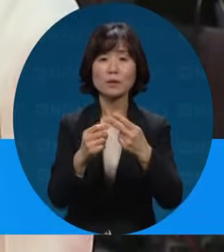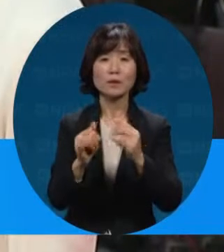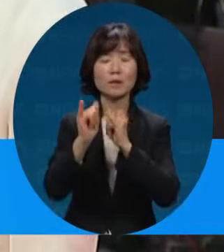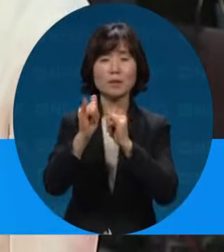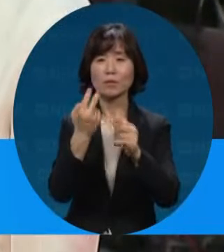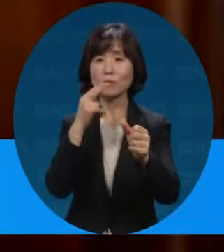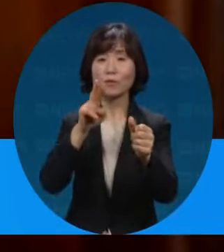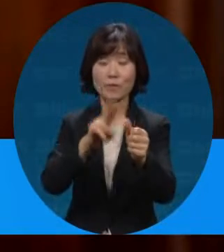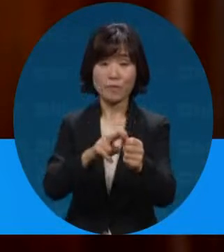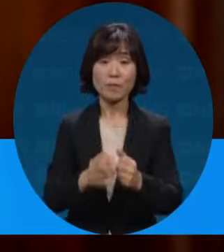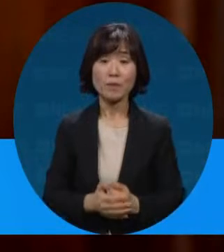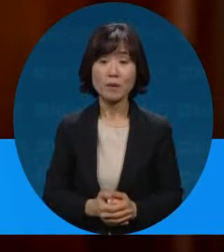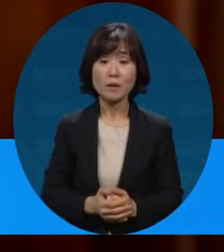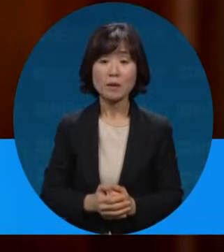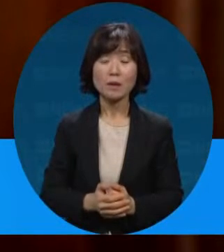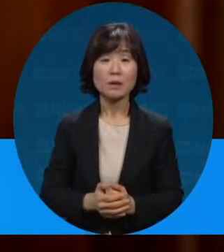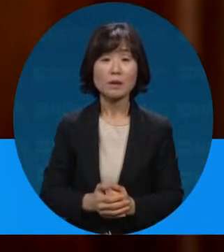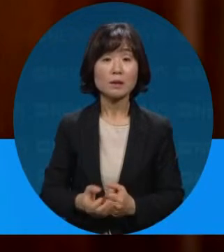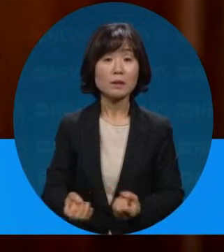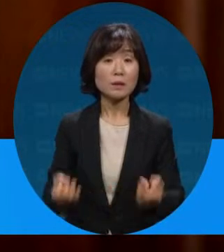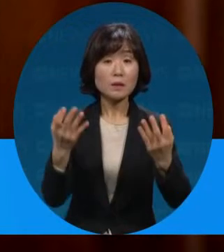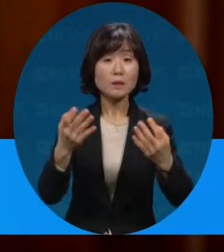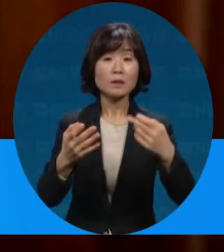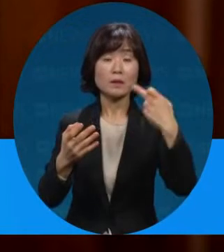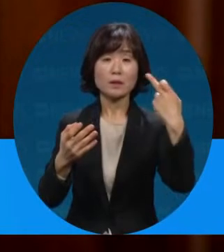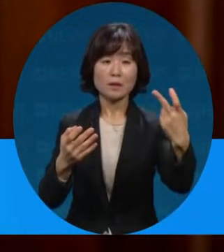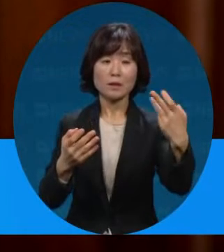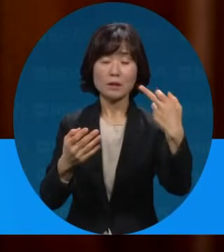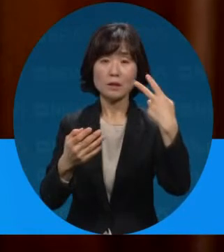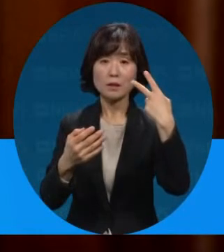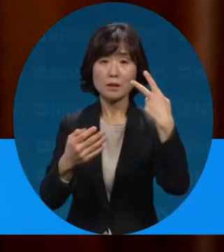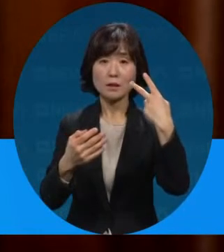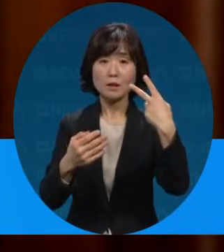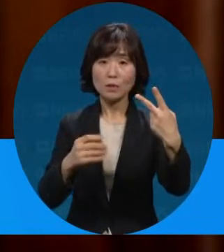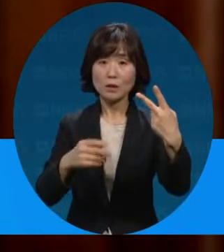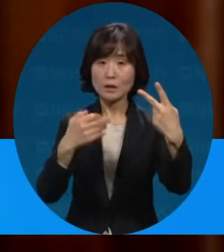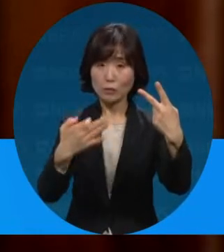나섭니다. 시상식은 다음 달 19일 런던